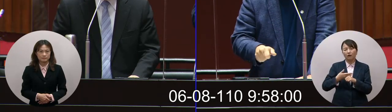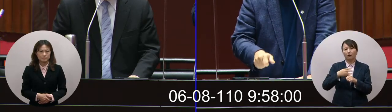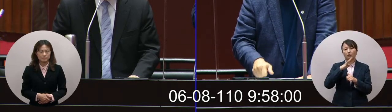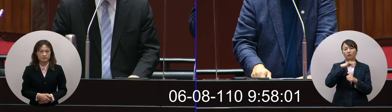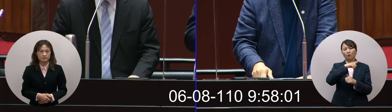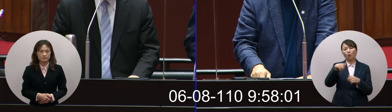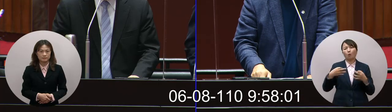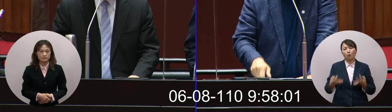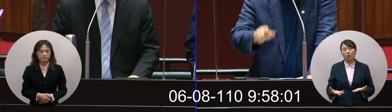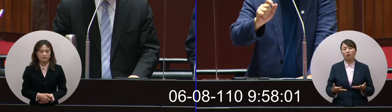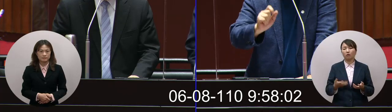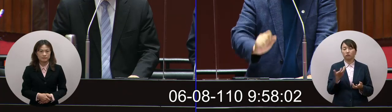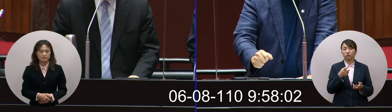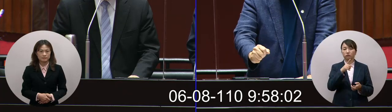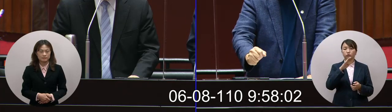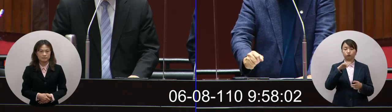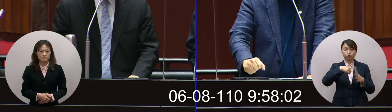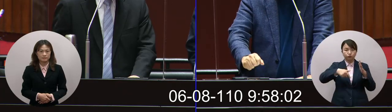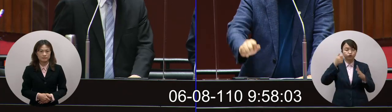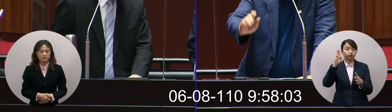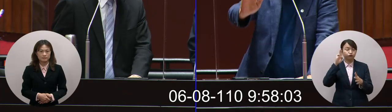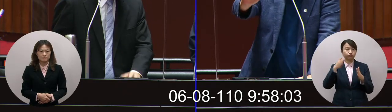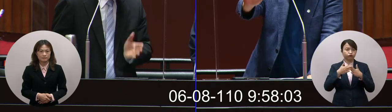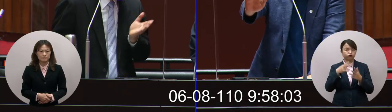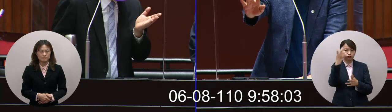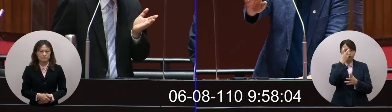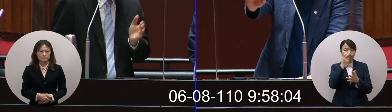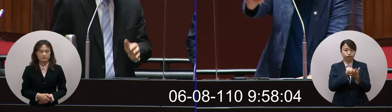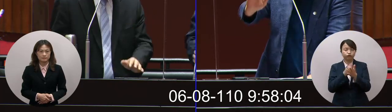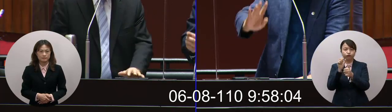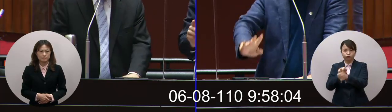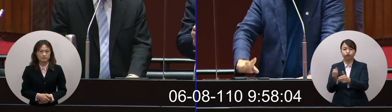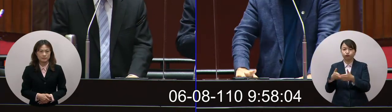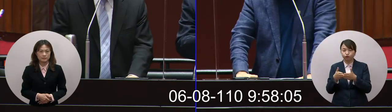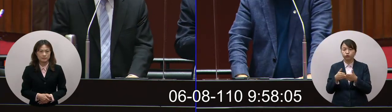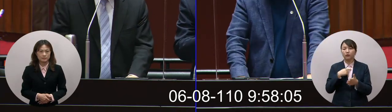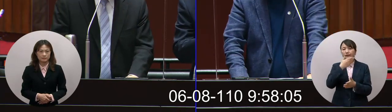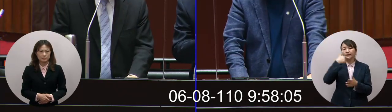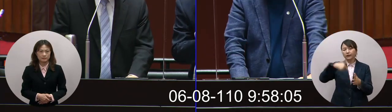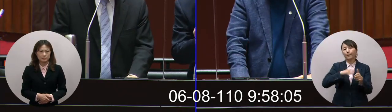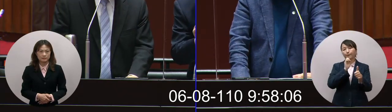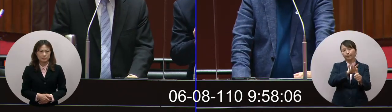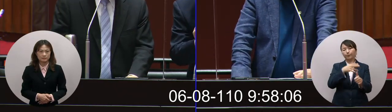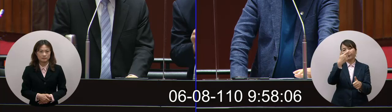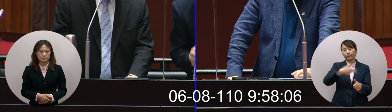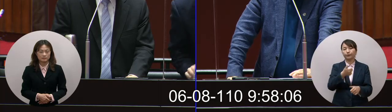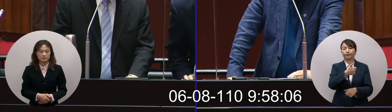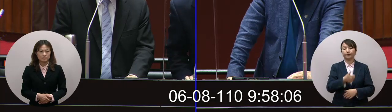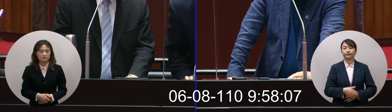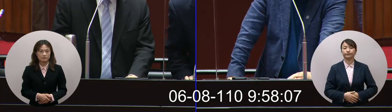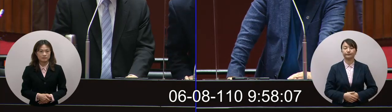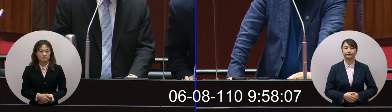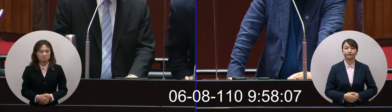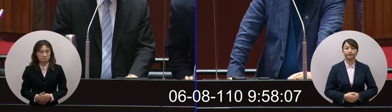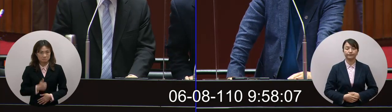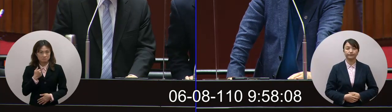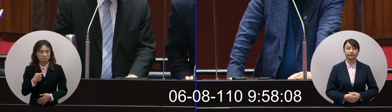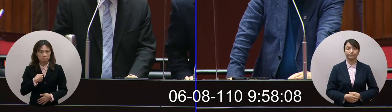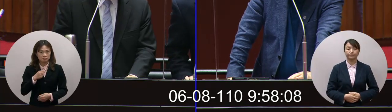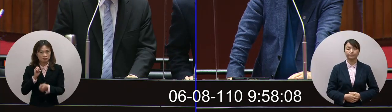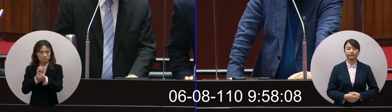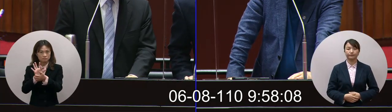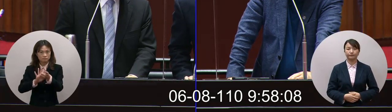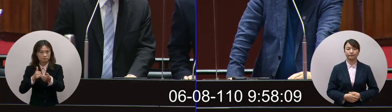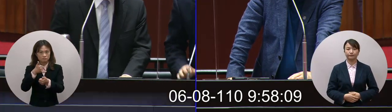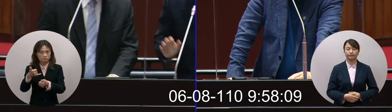这些啊，刚院长也宣示啊，就是要查办啊。哦，这部长，这我私底下我哪个跟你讲啊？ 是诶，阮其实我甲委员报告